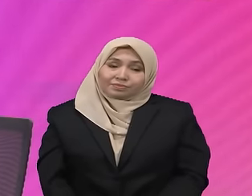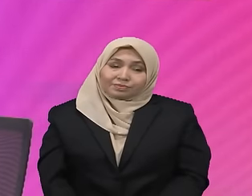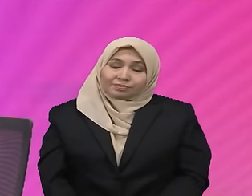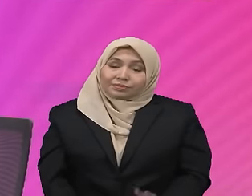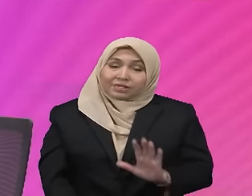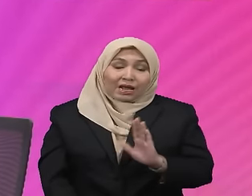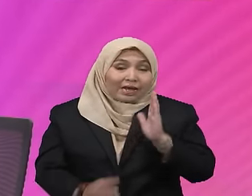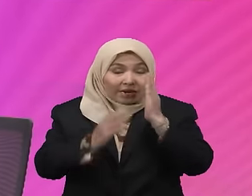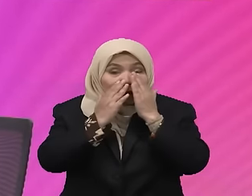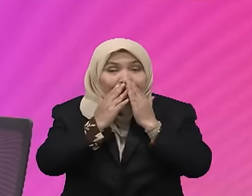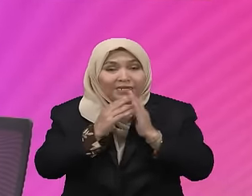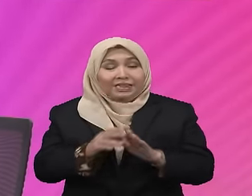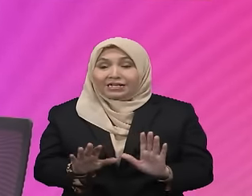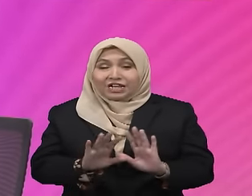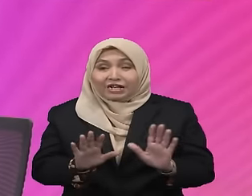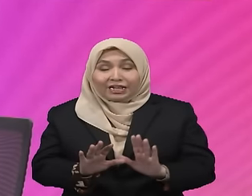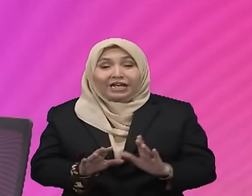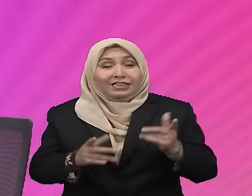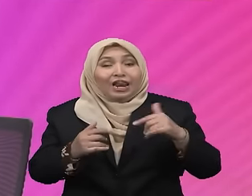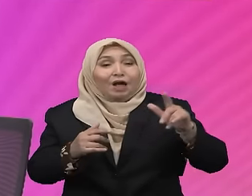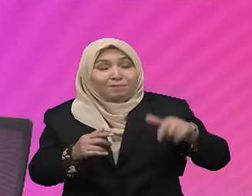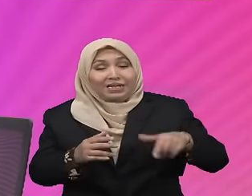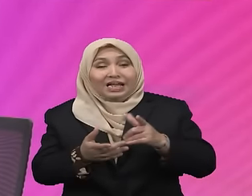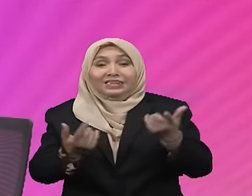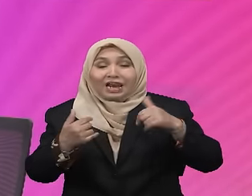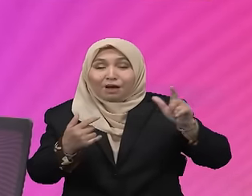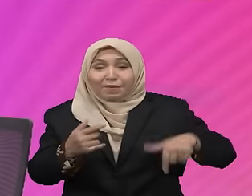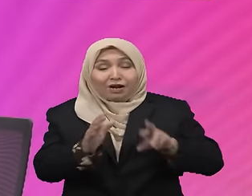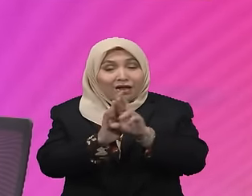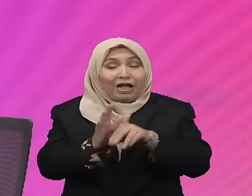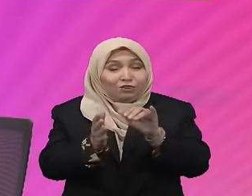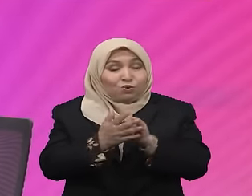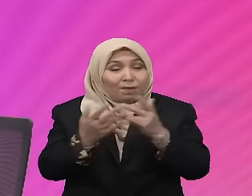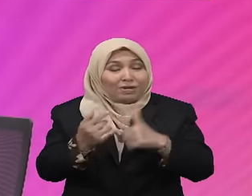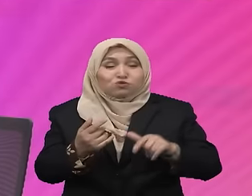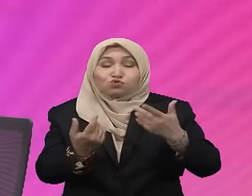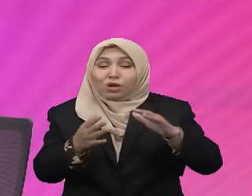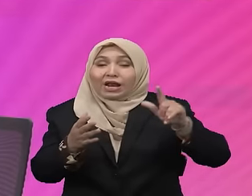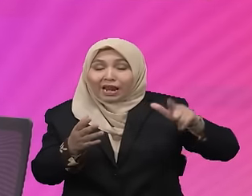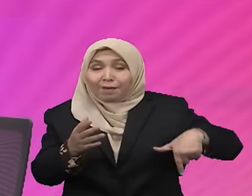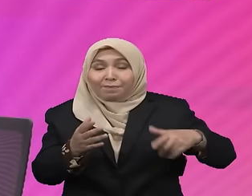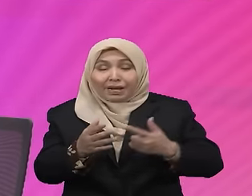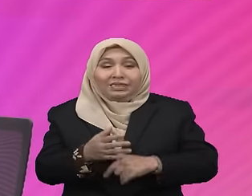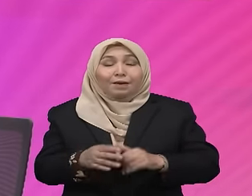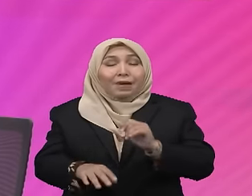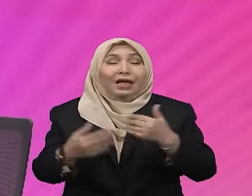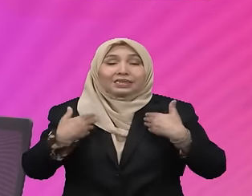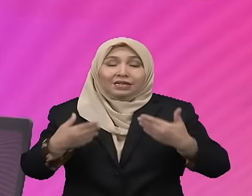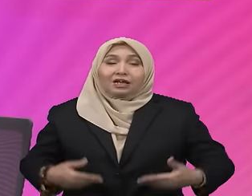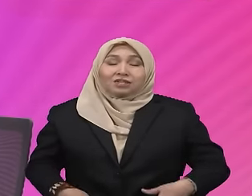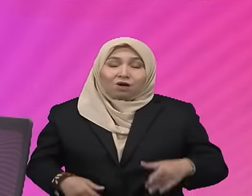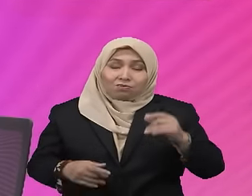Jangan amin pula. Amin. Dia datang lambat sahabat. Datang lambat rakaat tu. Kedua. Lepas tu dah lah lambat. Badan letih barangkali kan.